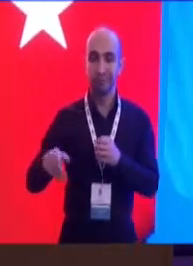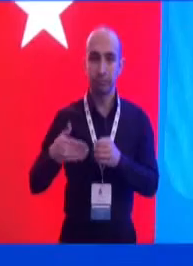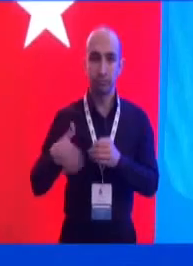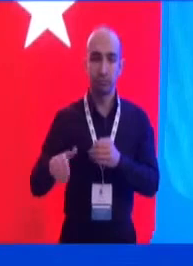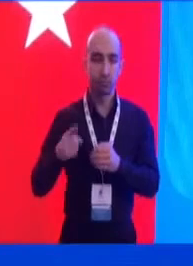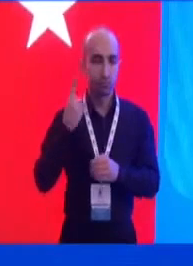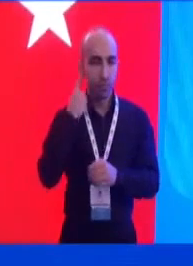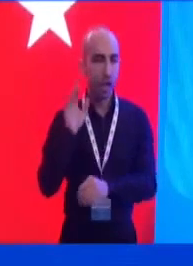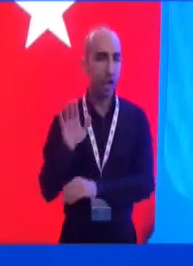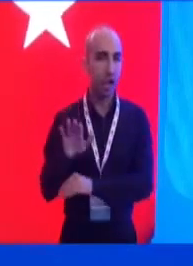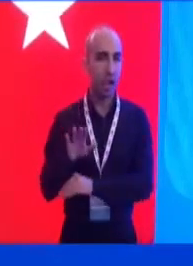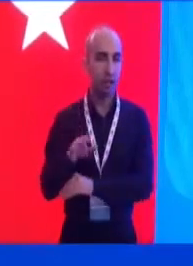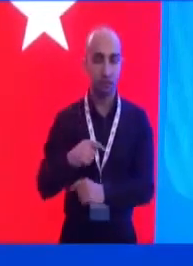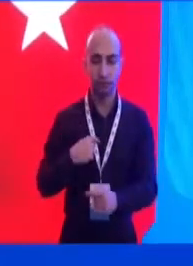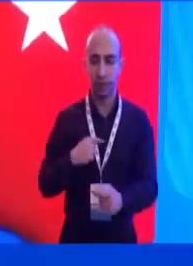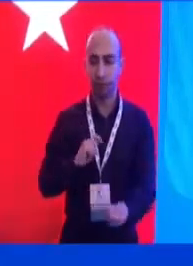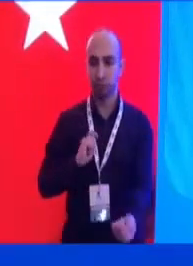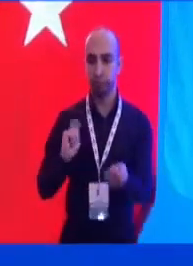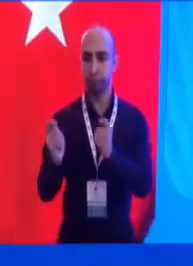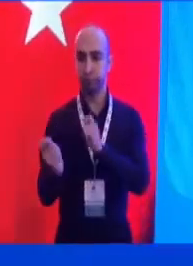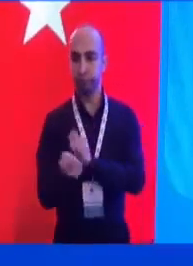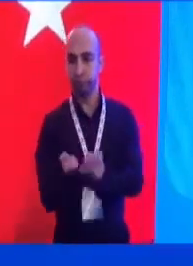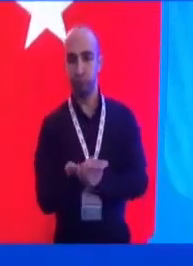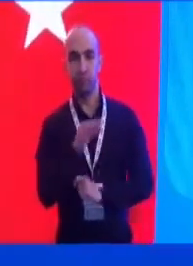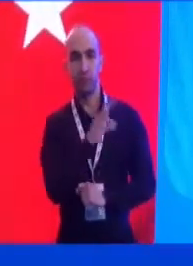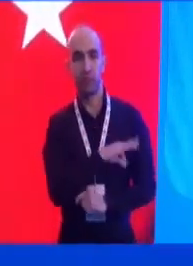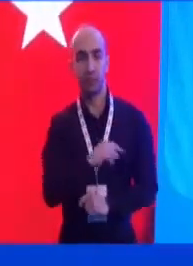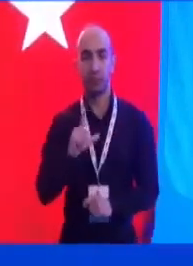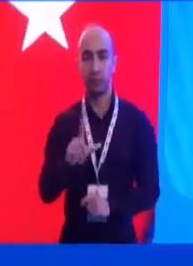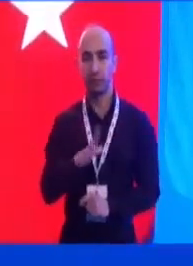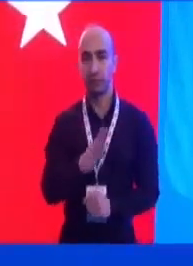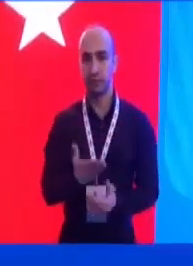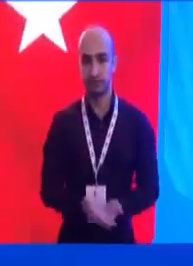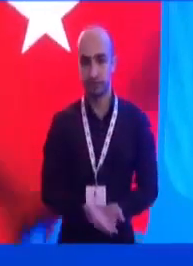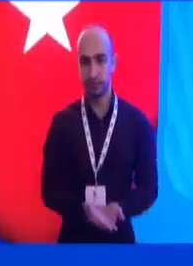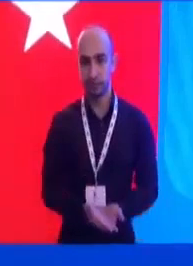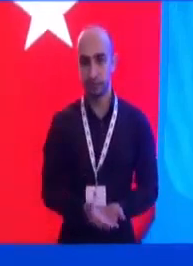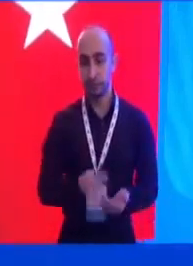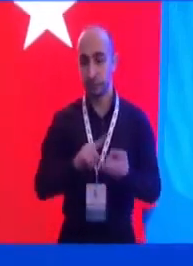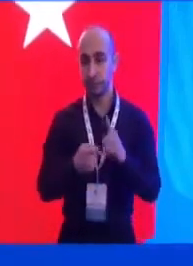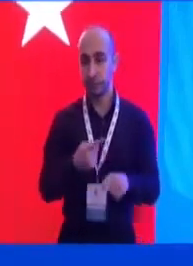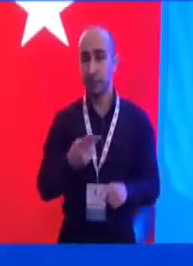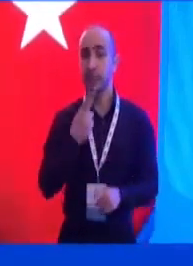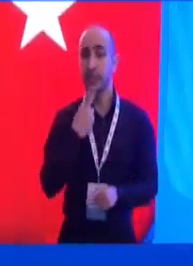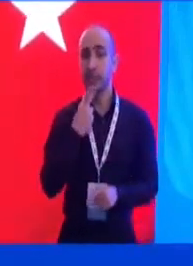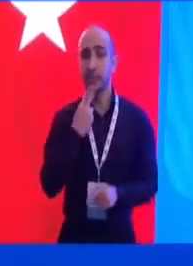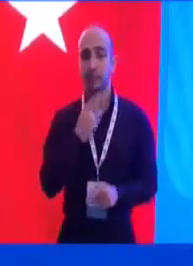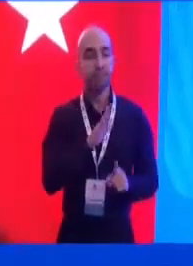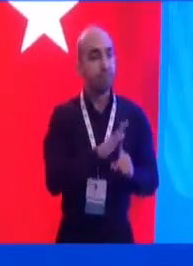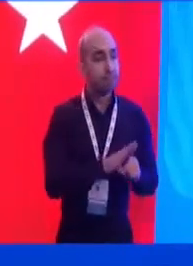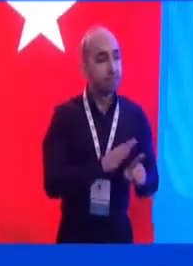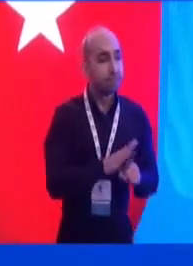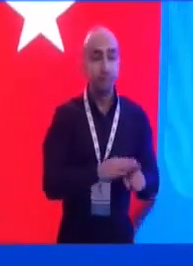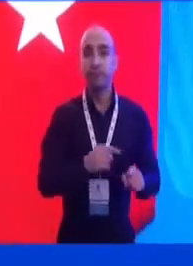ötekileştirenlerle empati kurma yeteneğine ihtiyacı var. Siyasetin kadınların nezaket diline,